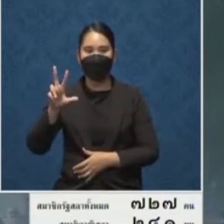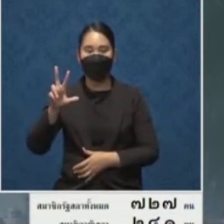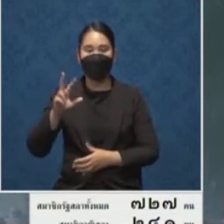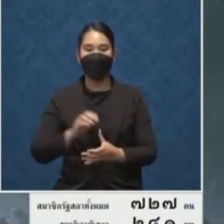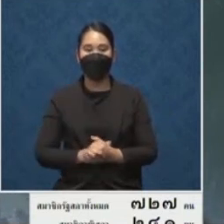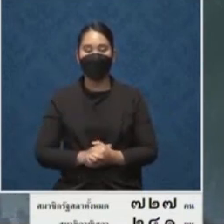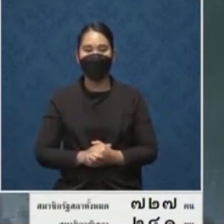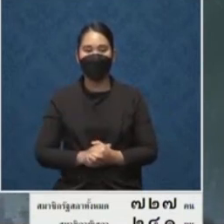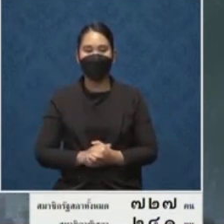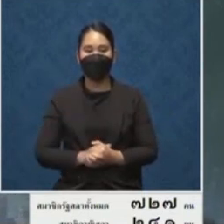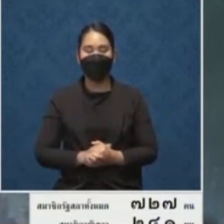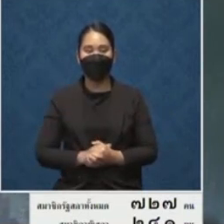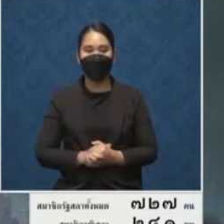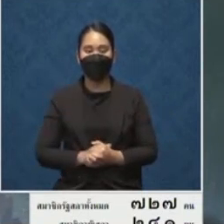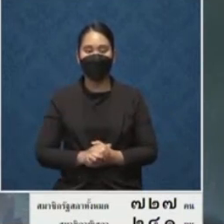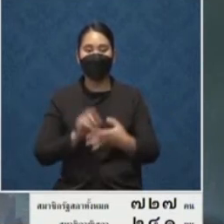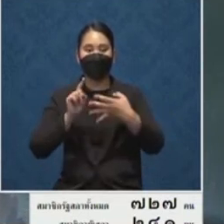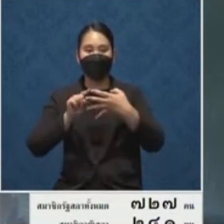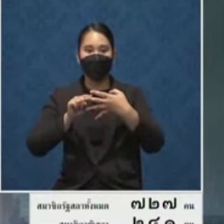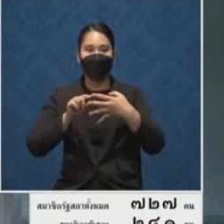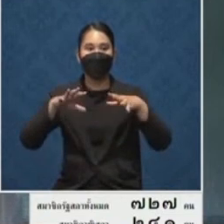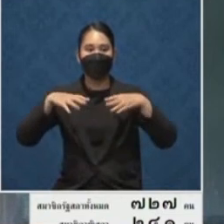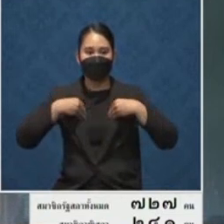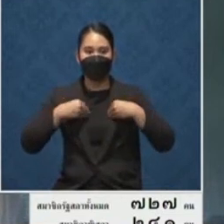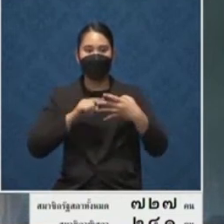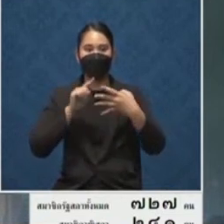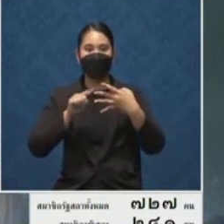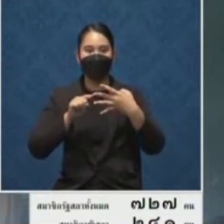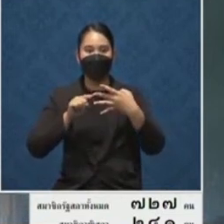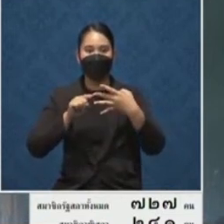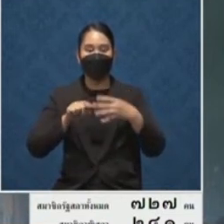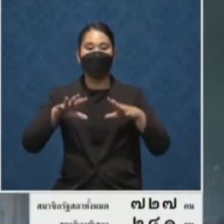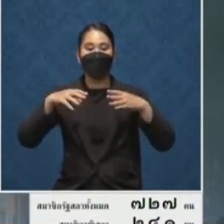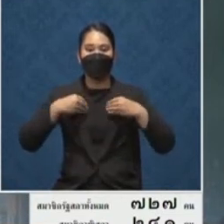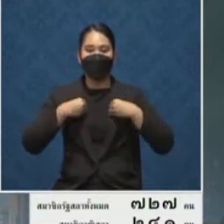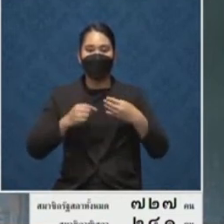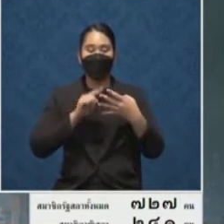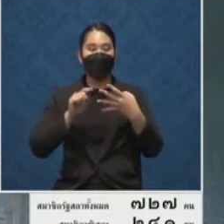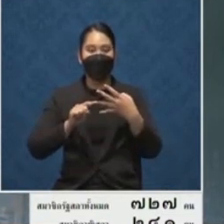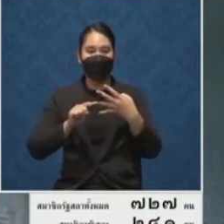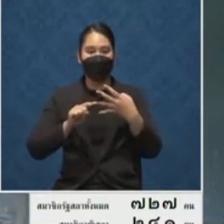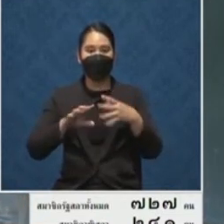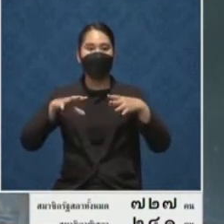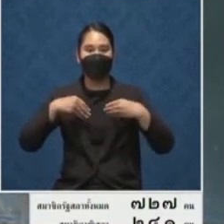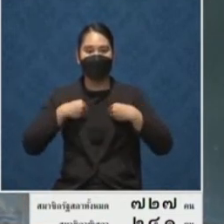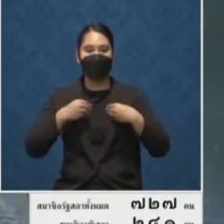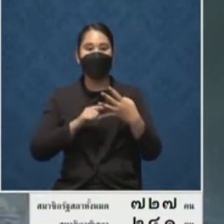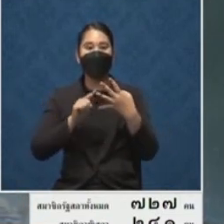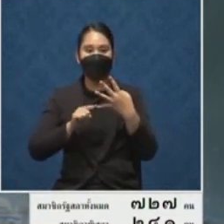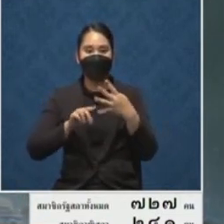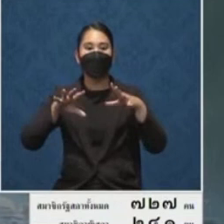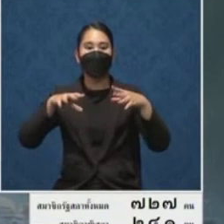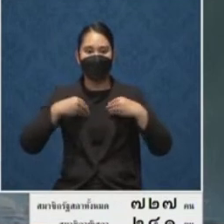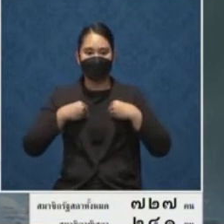ครับ 713นายอิสรพงษ์มากอำไพ 1รับหลักการ2